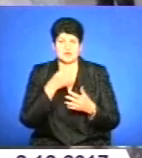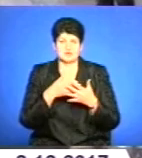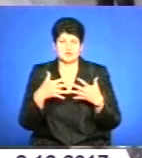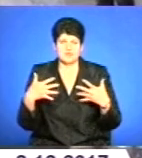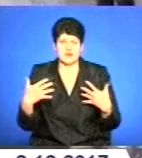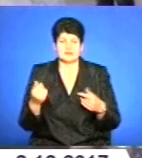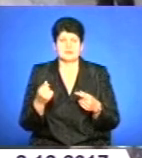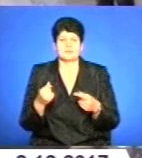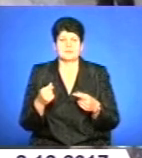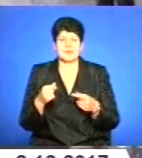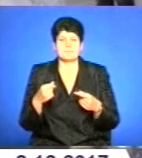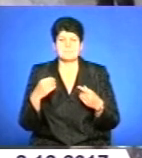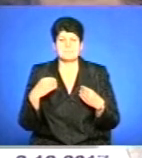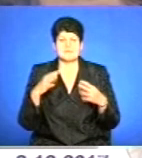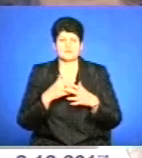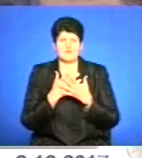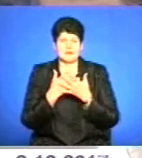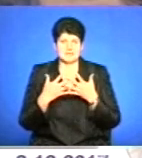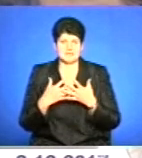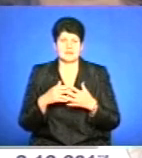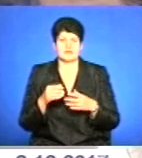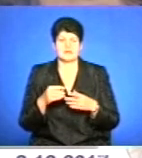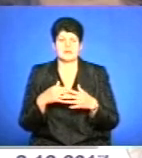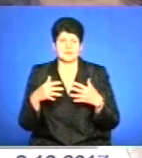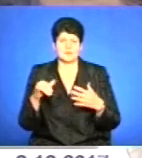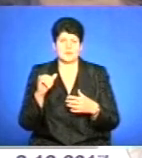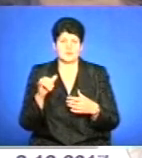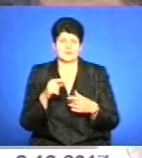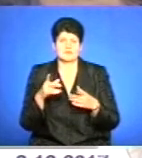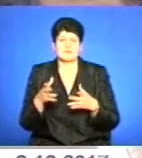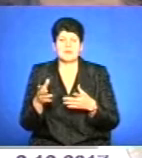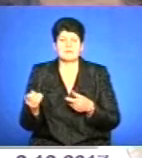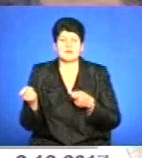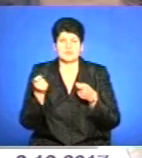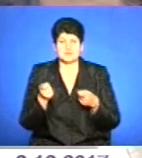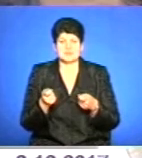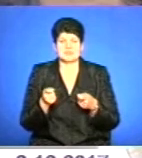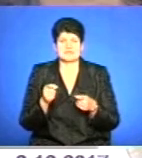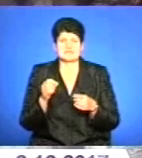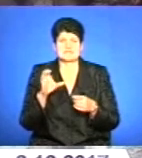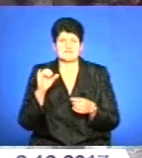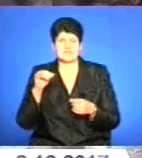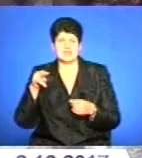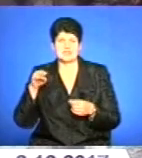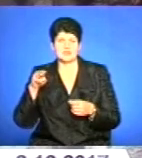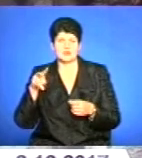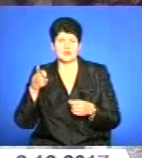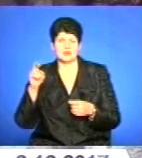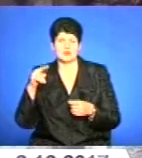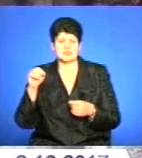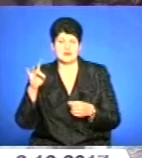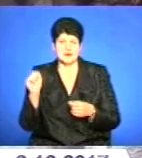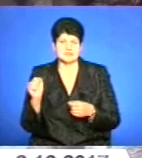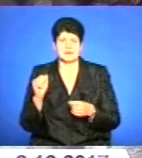сітки і автомобіль УАЗ. Волонтери вирушили на схід 6 грудня. Доставляють допомогу Світлодарськ, Піски, Авдіївку, Мар'їнку